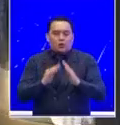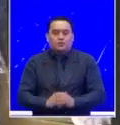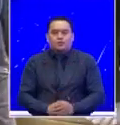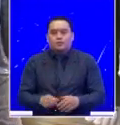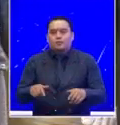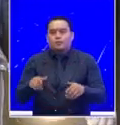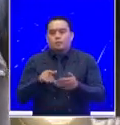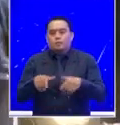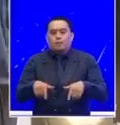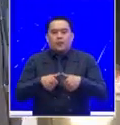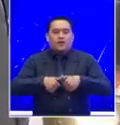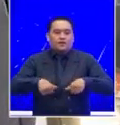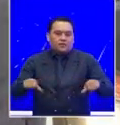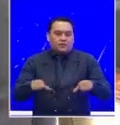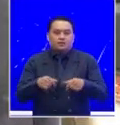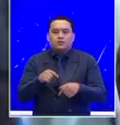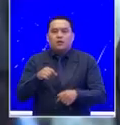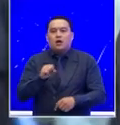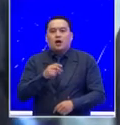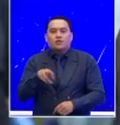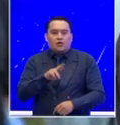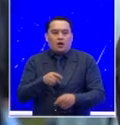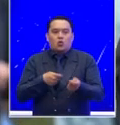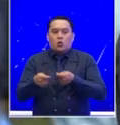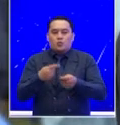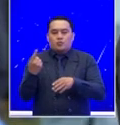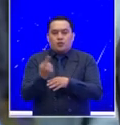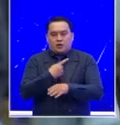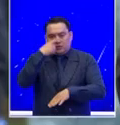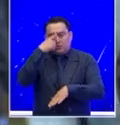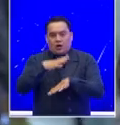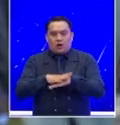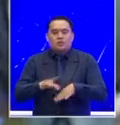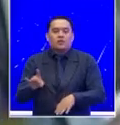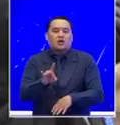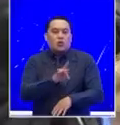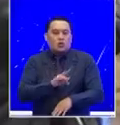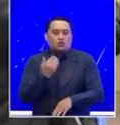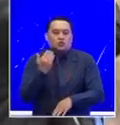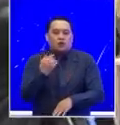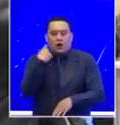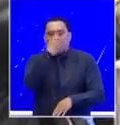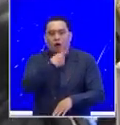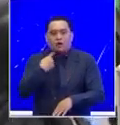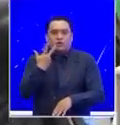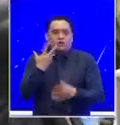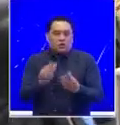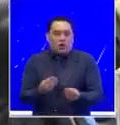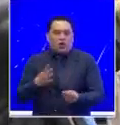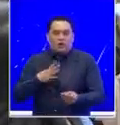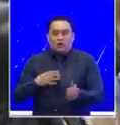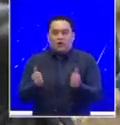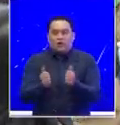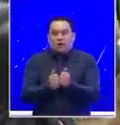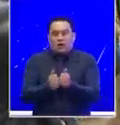Комиссию по приему наших сограждан из Арабских Эмиратов возглавил первый заместитель главы региона Лязат Турлашев. Все эти три дня он находился